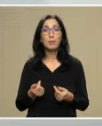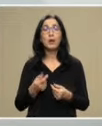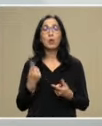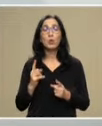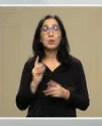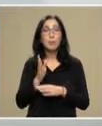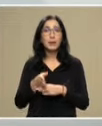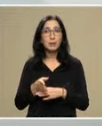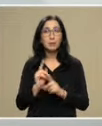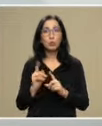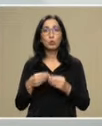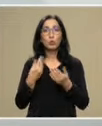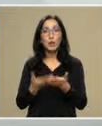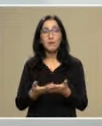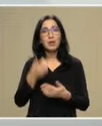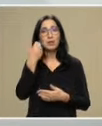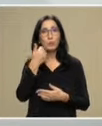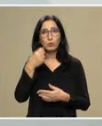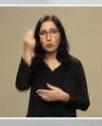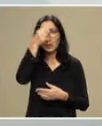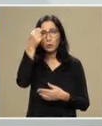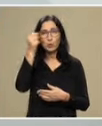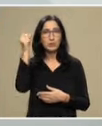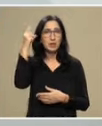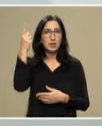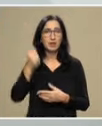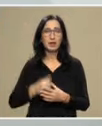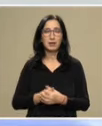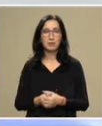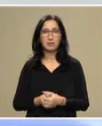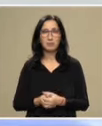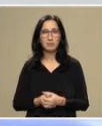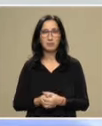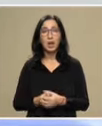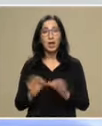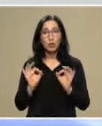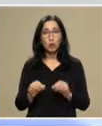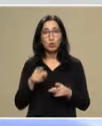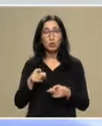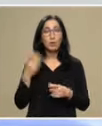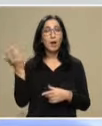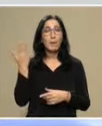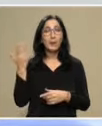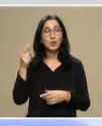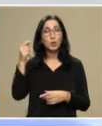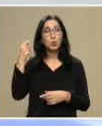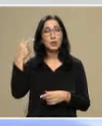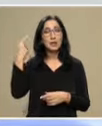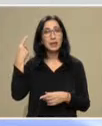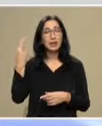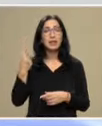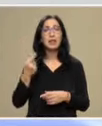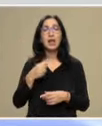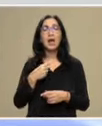кои са предимствата, които дава използването на изкуствения интелект в образованието? Точно това беше една от идеите